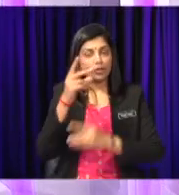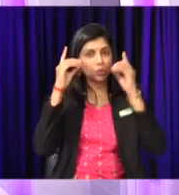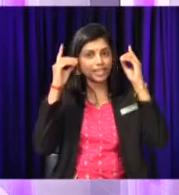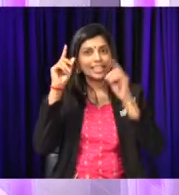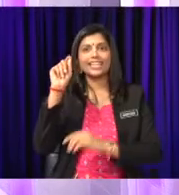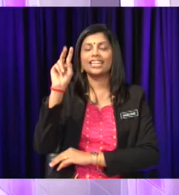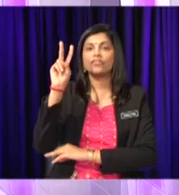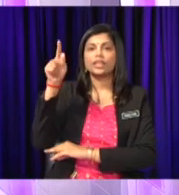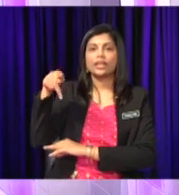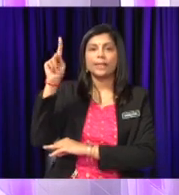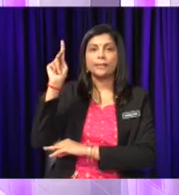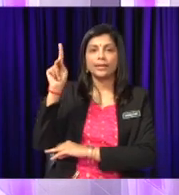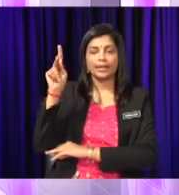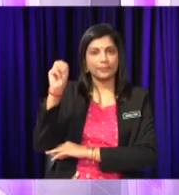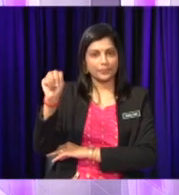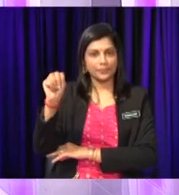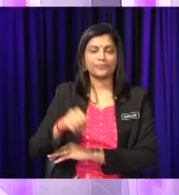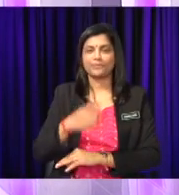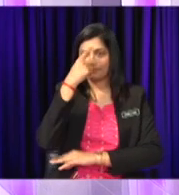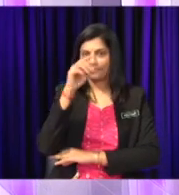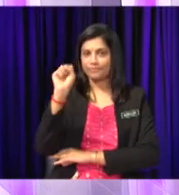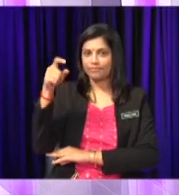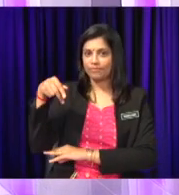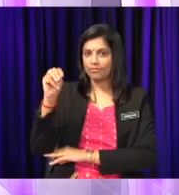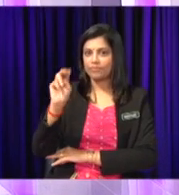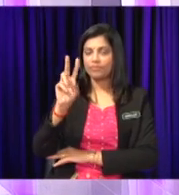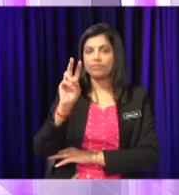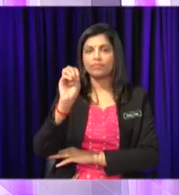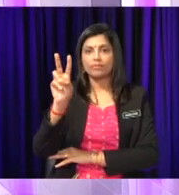kembali menonton sukses SPM 2022